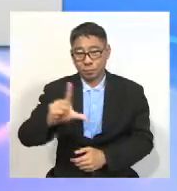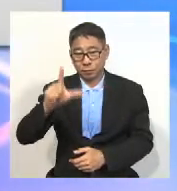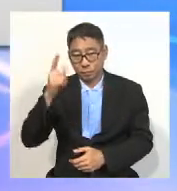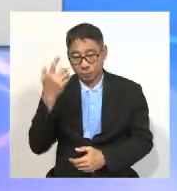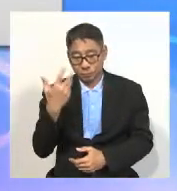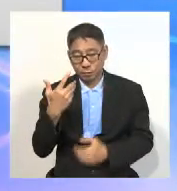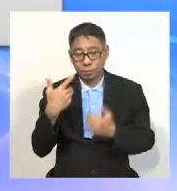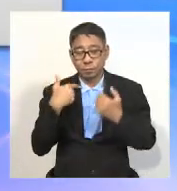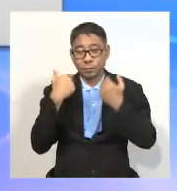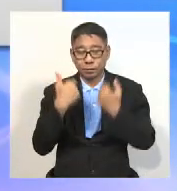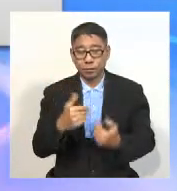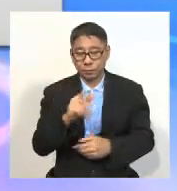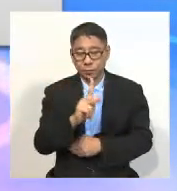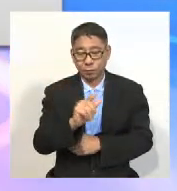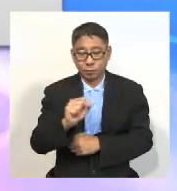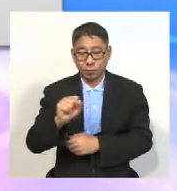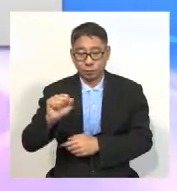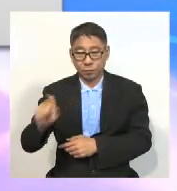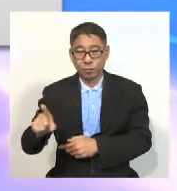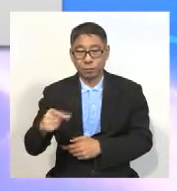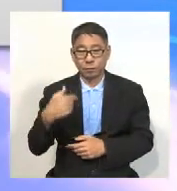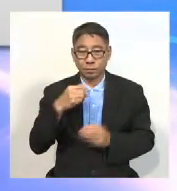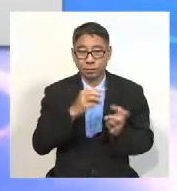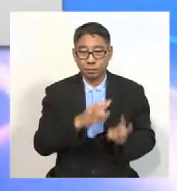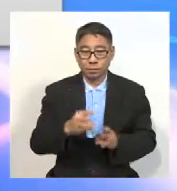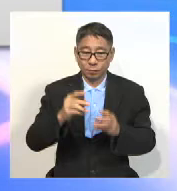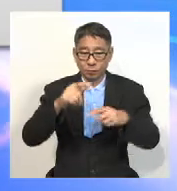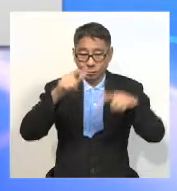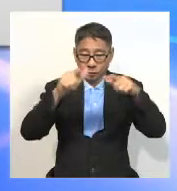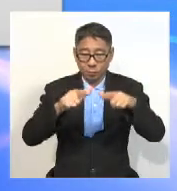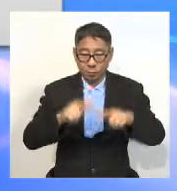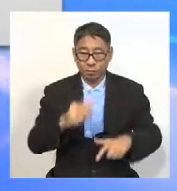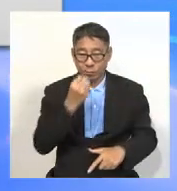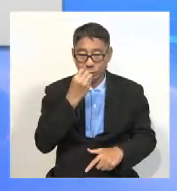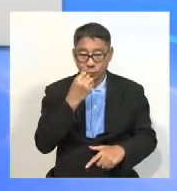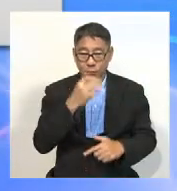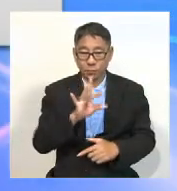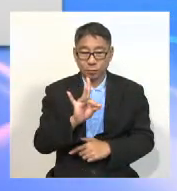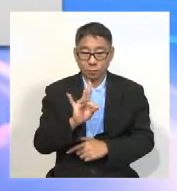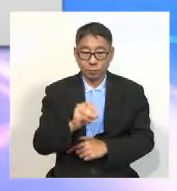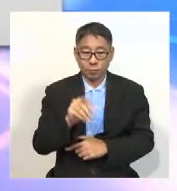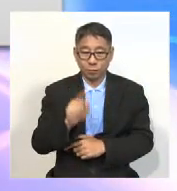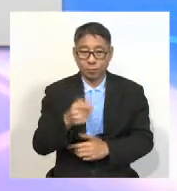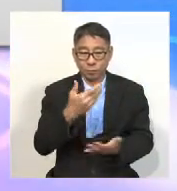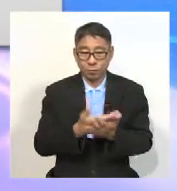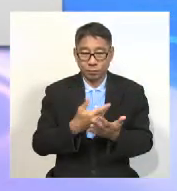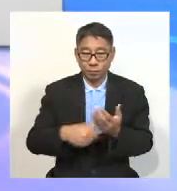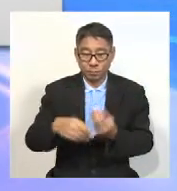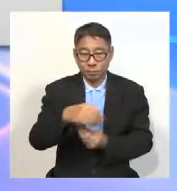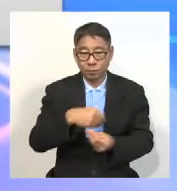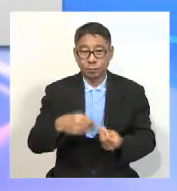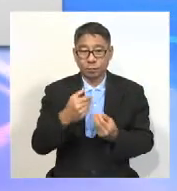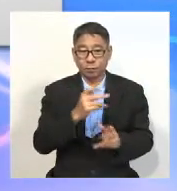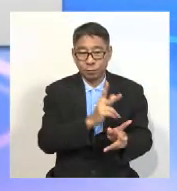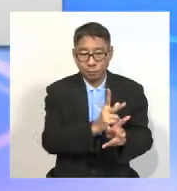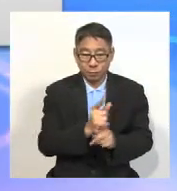ค่ะทางกยศ.จึงได้ออกมาตรการลดเบี้ยปรับในอัตราร้อยละ80สำหรับผู้กู้ยืมเงินในทุกกลุ่ม